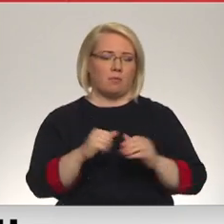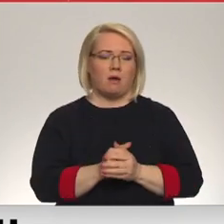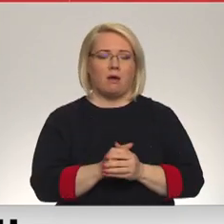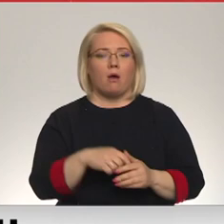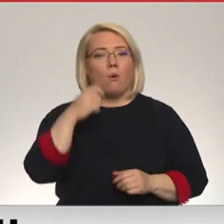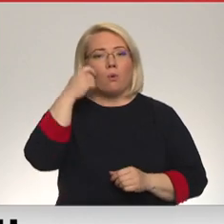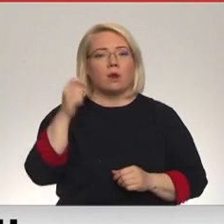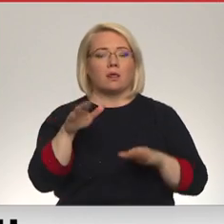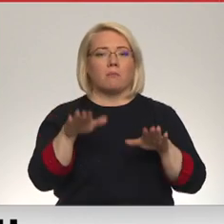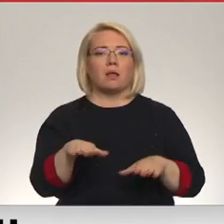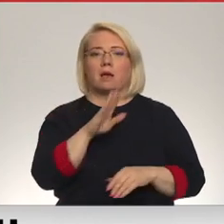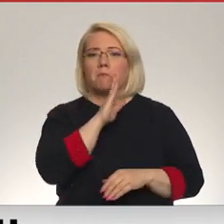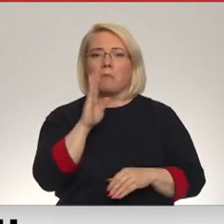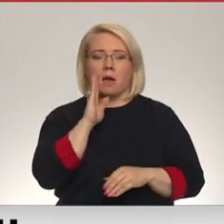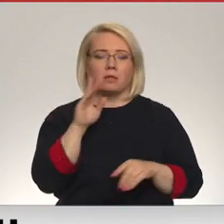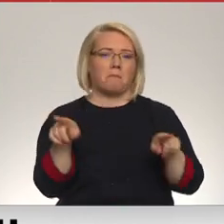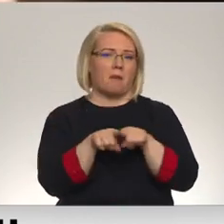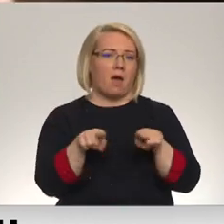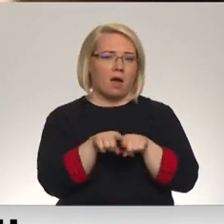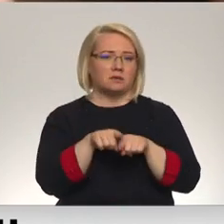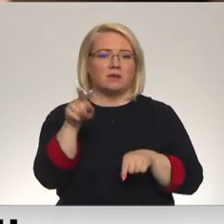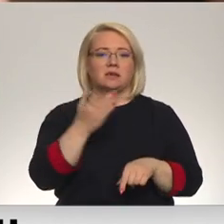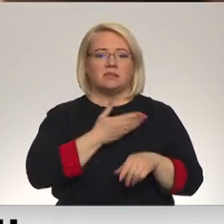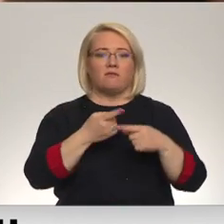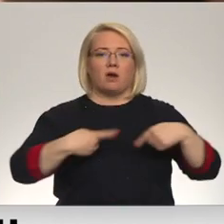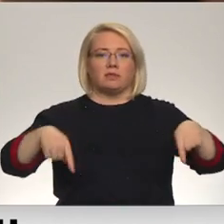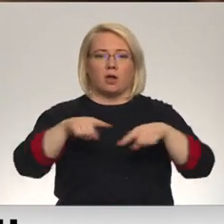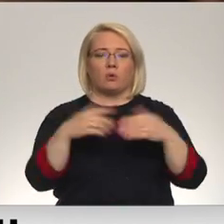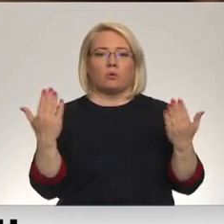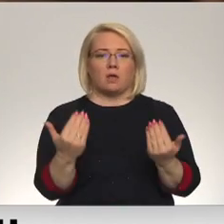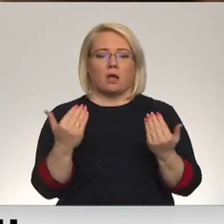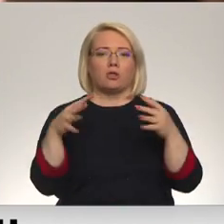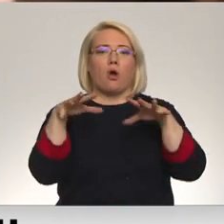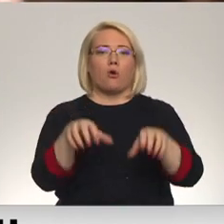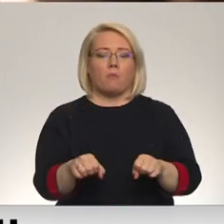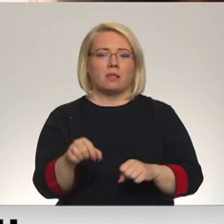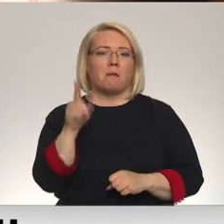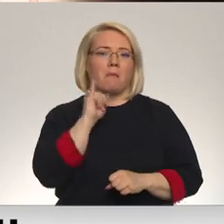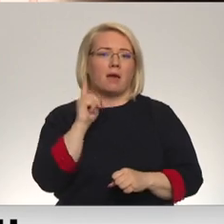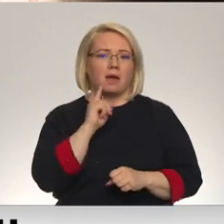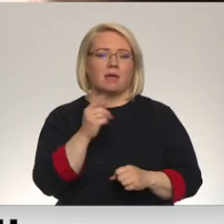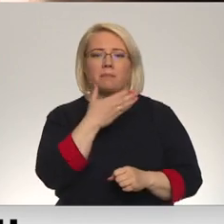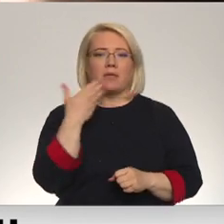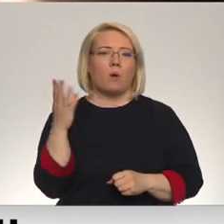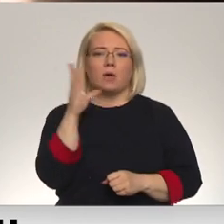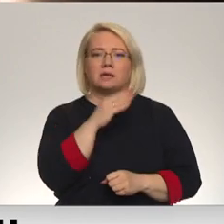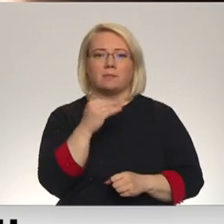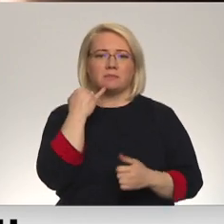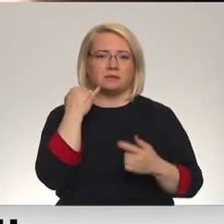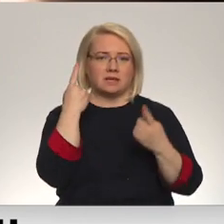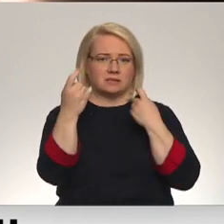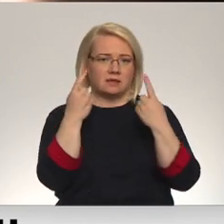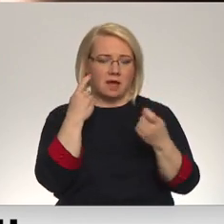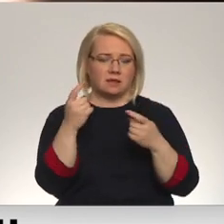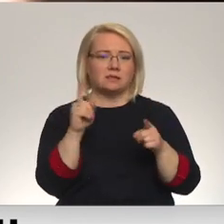Ukrainā palika māte un māsa. Viņas dzīvo teritorijā, kura pašlaik ir okupēta. Ar viņām pagaidām neesot iespējams sazināties.